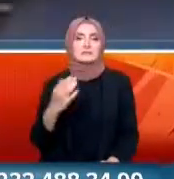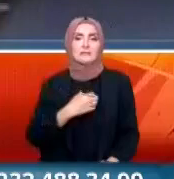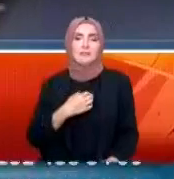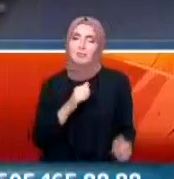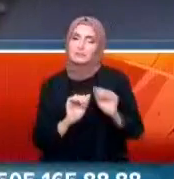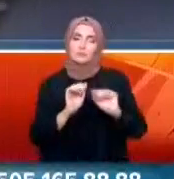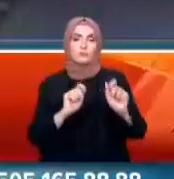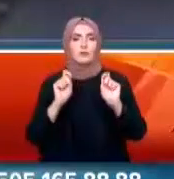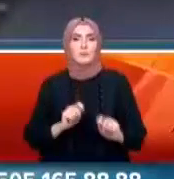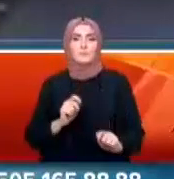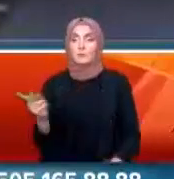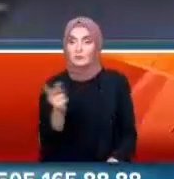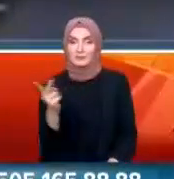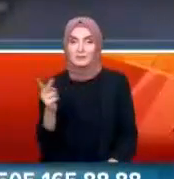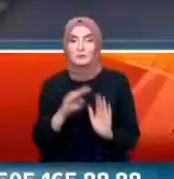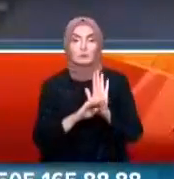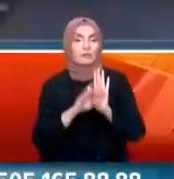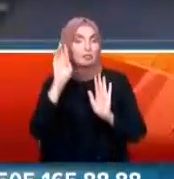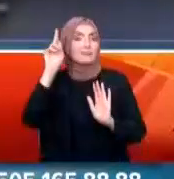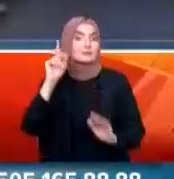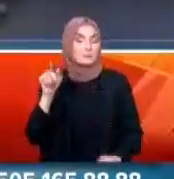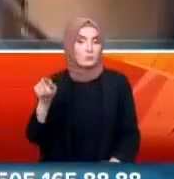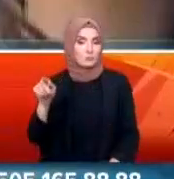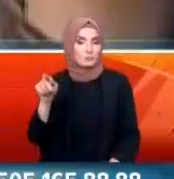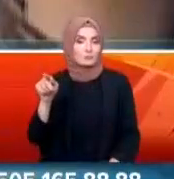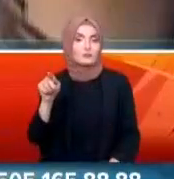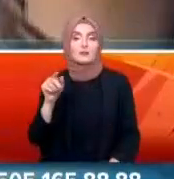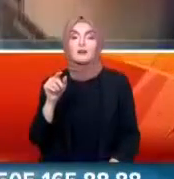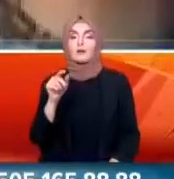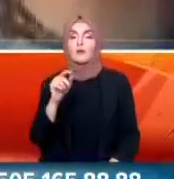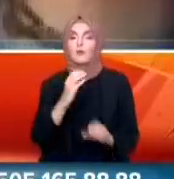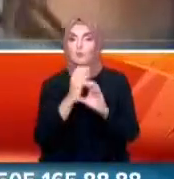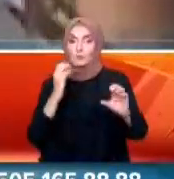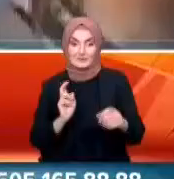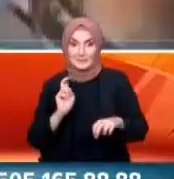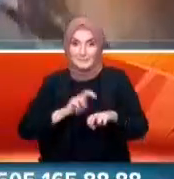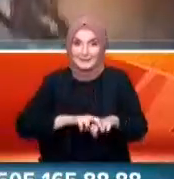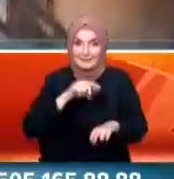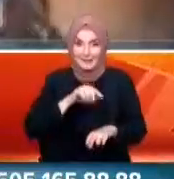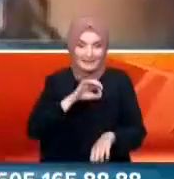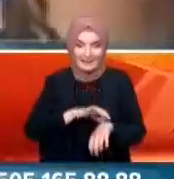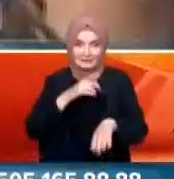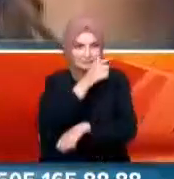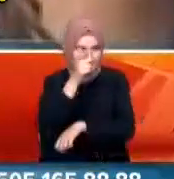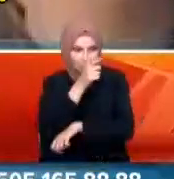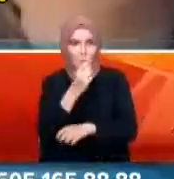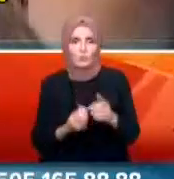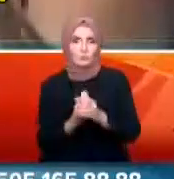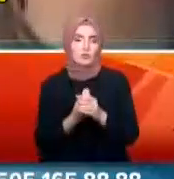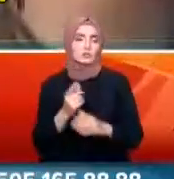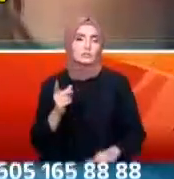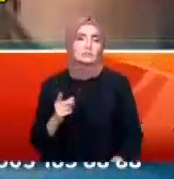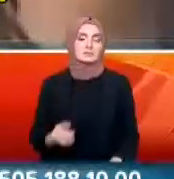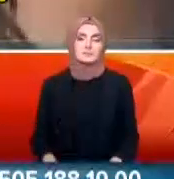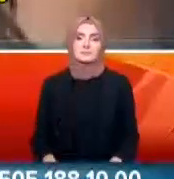O iki kural tanımızın otobüse binme anları da ortaya çıktı. Hayatta yolcu var. Ben maskemi yine de takmam mı? Evet.